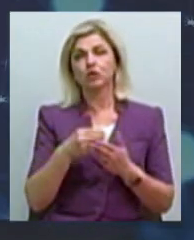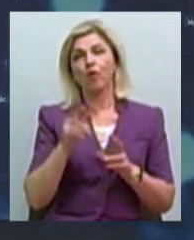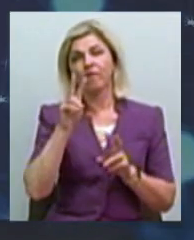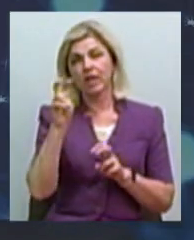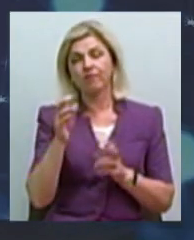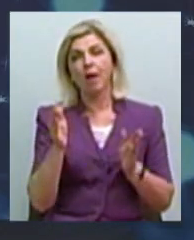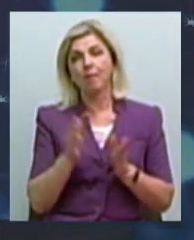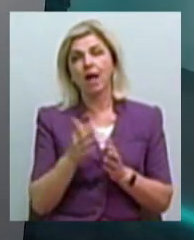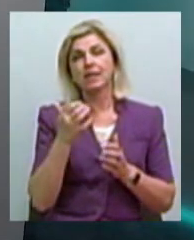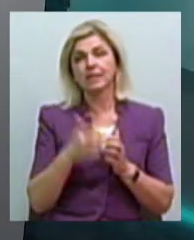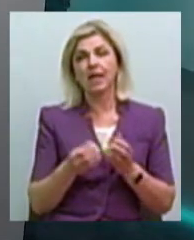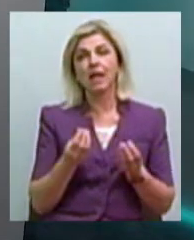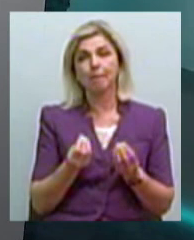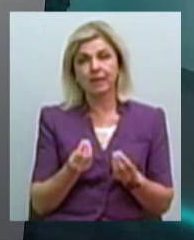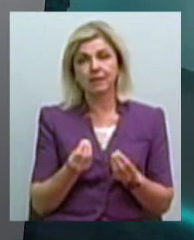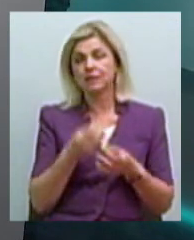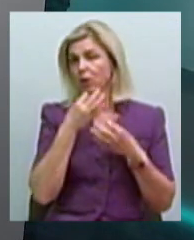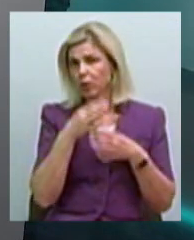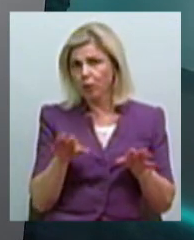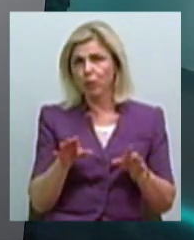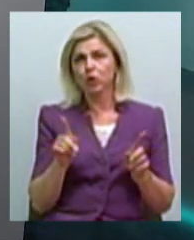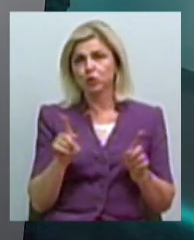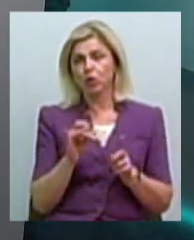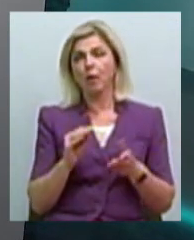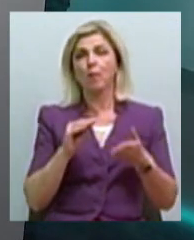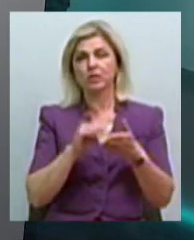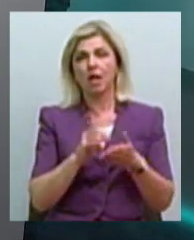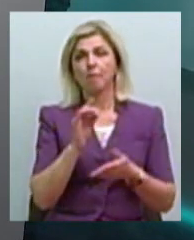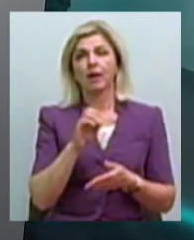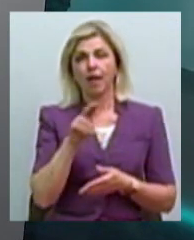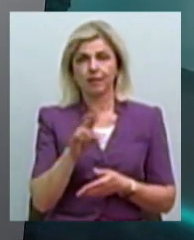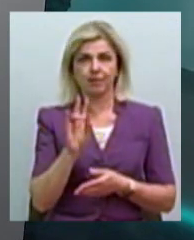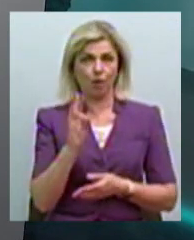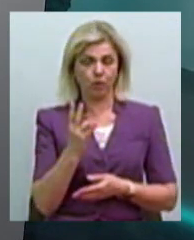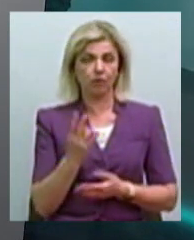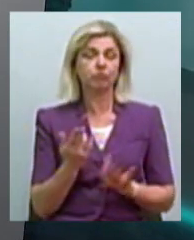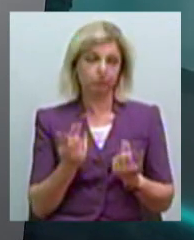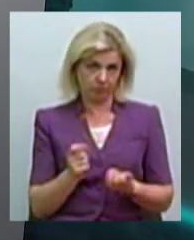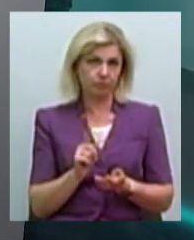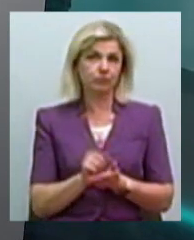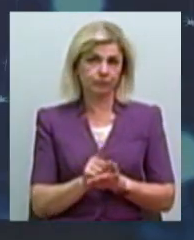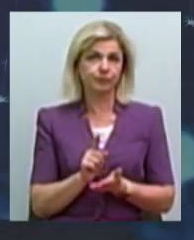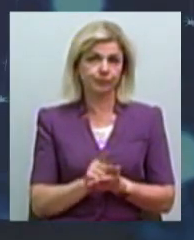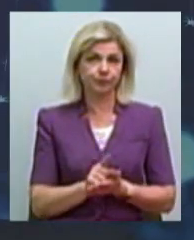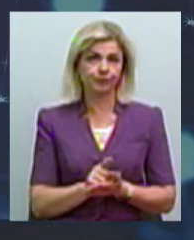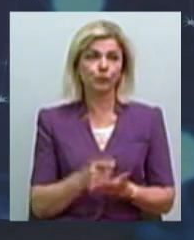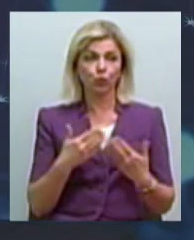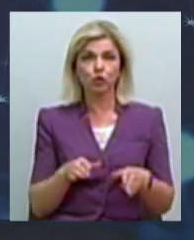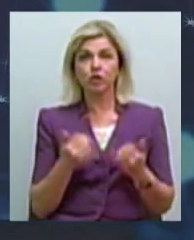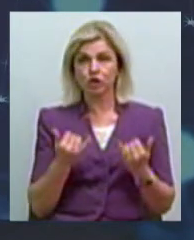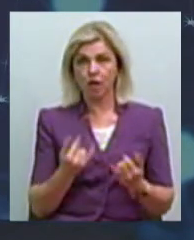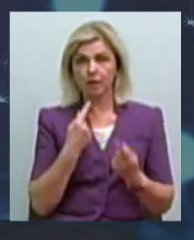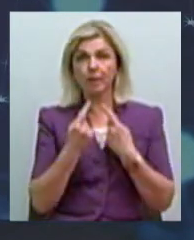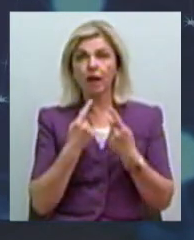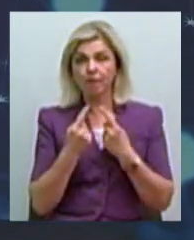малий середній бізнес, будь-що поставити ще й бренд Миколаєва? Естественно, естественно. Мы уже ведем переговоры, уже, в